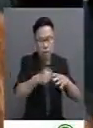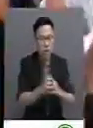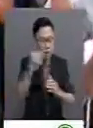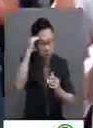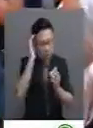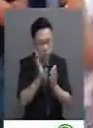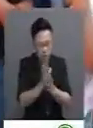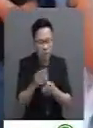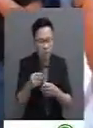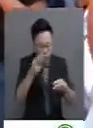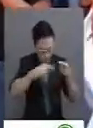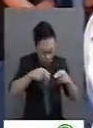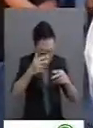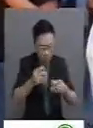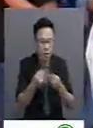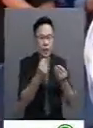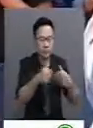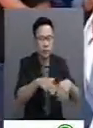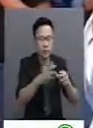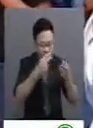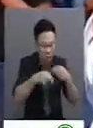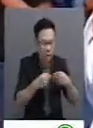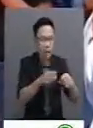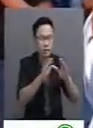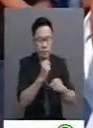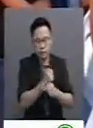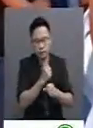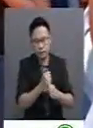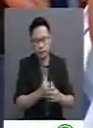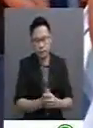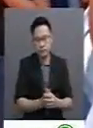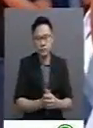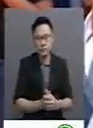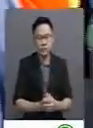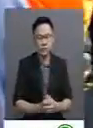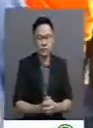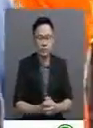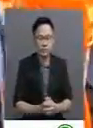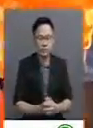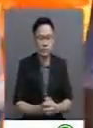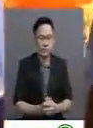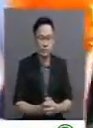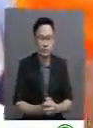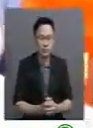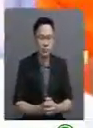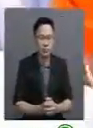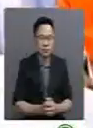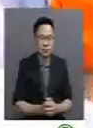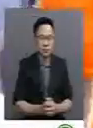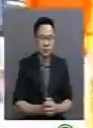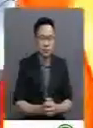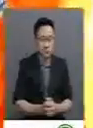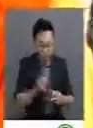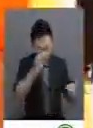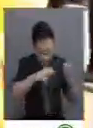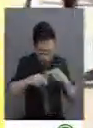จ้าหน้าที่ตำรวจเขาก็จะตรวจสอบก่อนเพื่อที่จะดูแลความเรียบร้อยก่อนที่จะสามารถส่งมอบเข้าด้านไหนได้ค่ะ อีกหนึ่งประเด็นนะครับกรณีที่เข้